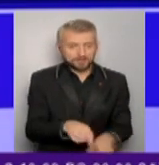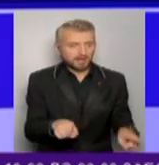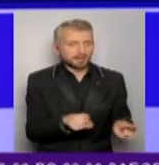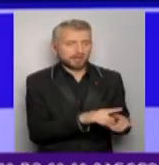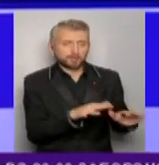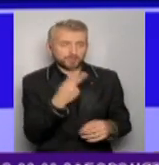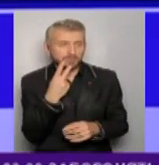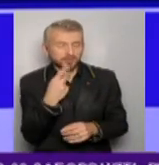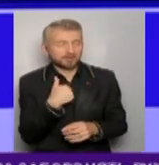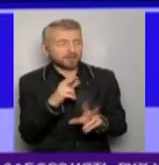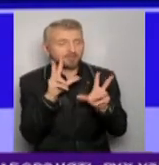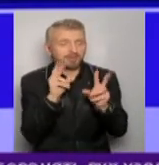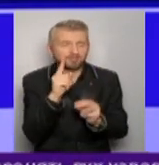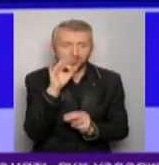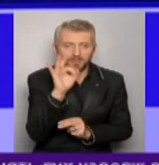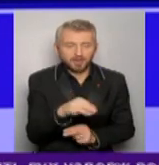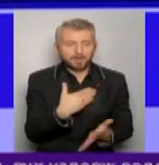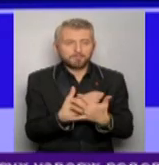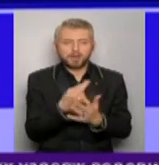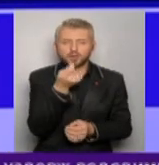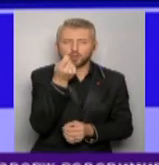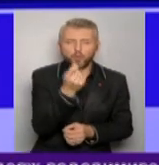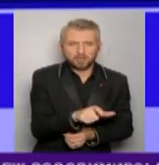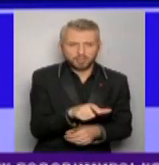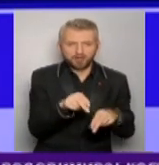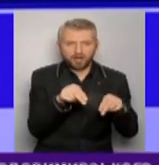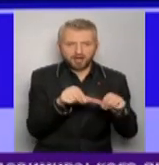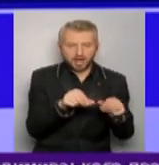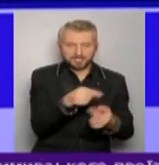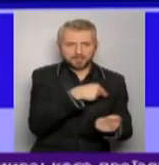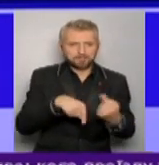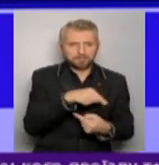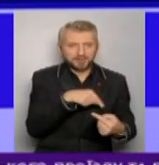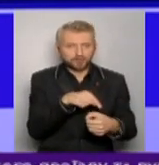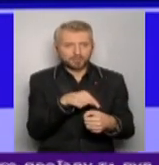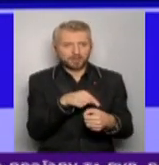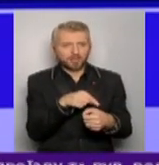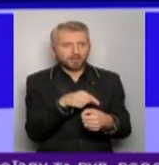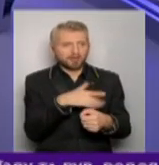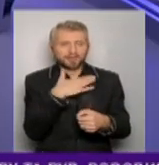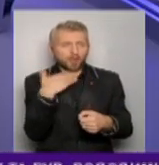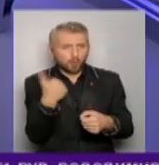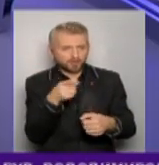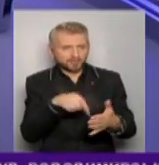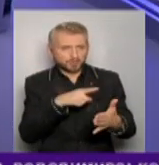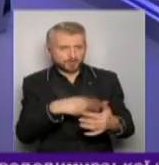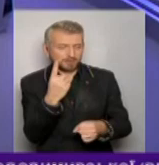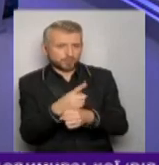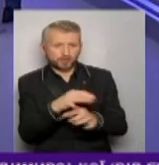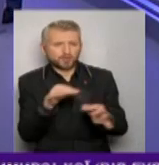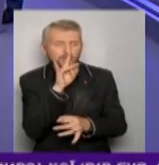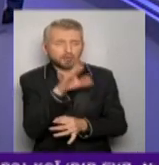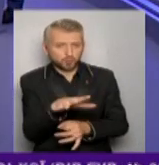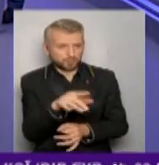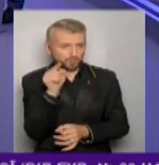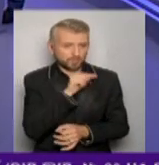завжди. Я вам гарантую, майже ні один аграрний бізнес не є прихильником скасування мораторію. І ніколи не буде. І як ви вже